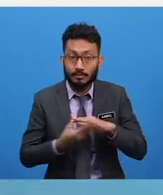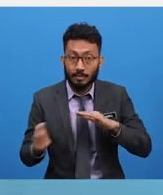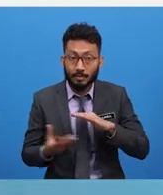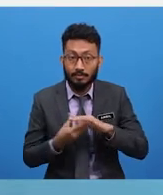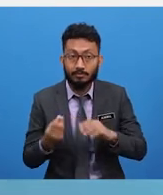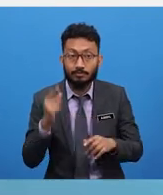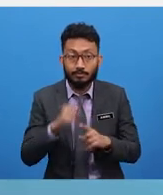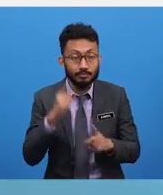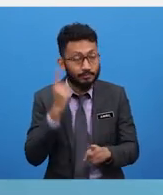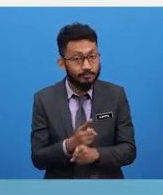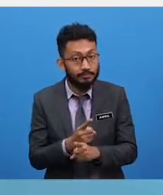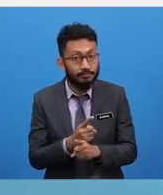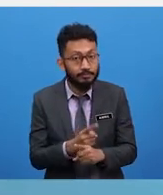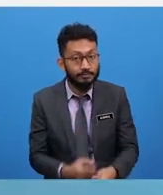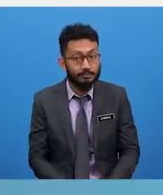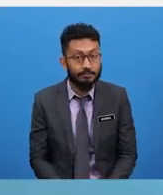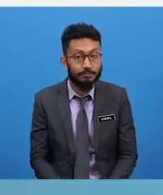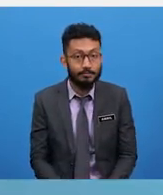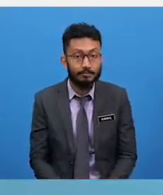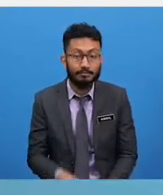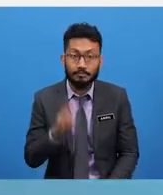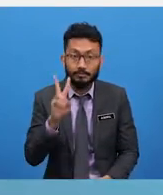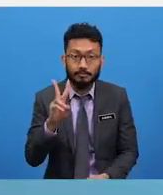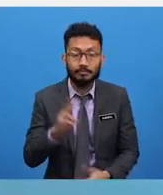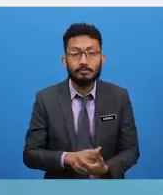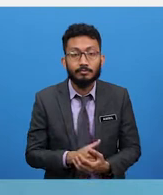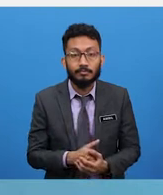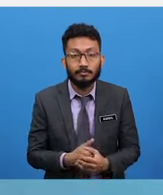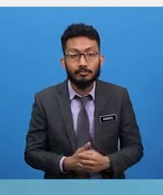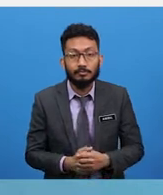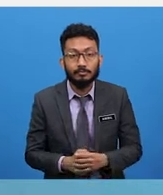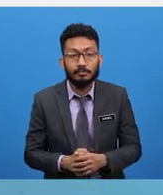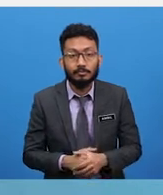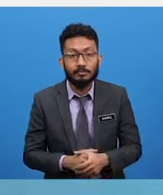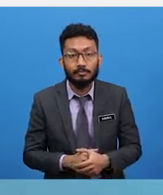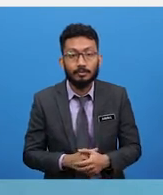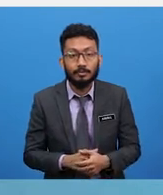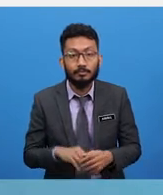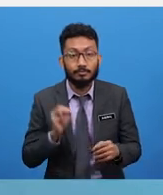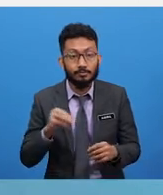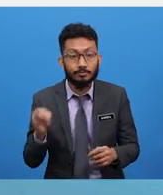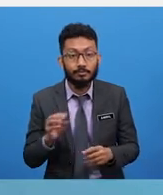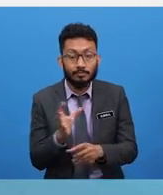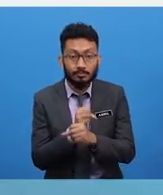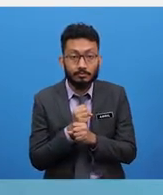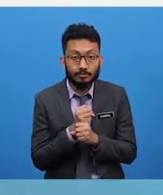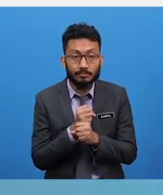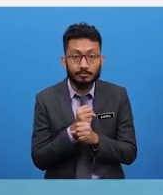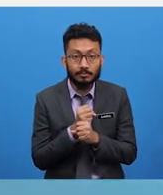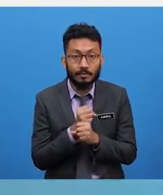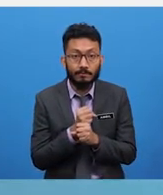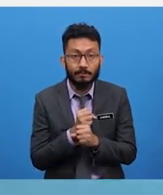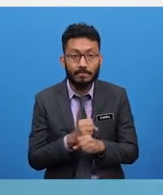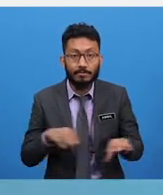tepat. Yang keduanya, cikgu mahu murid-murid dapat